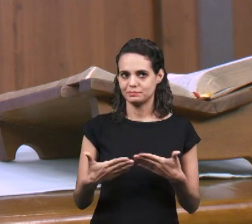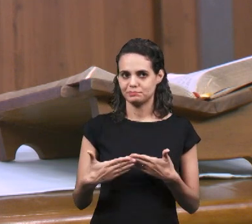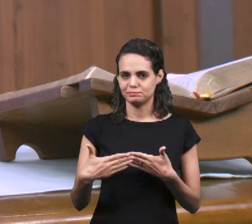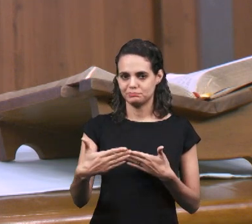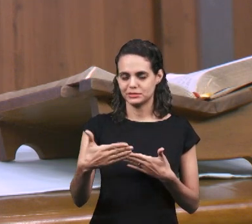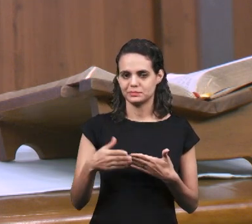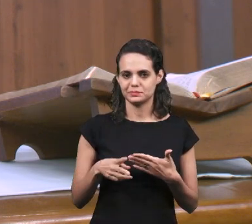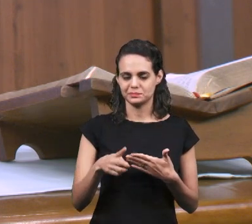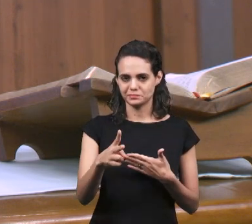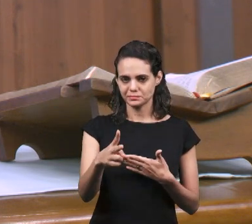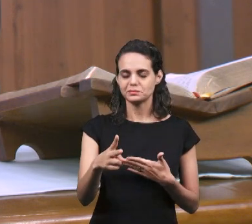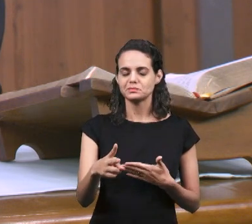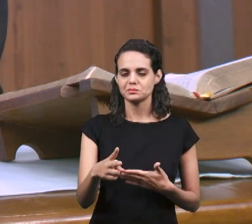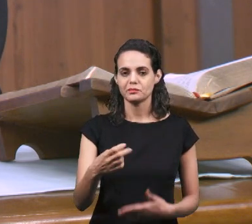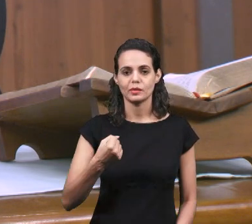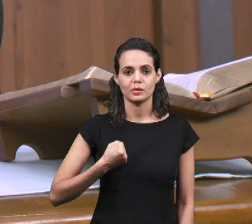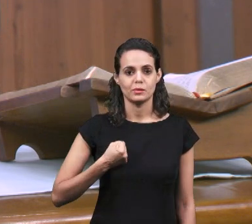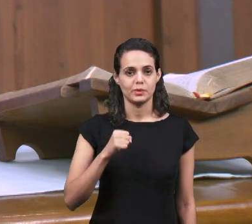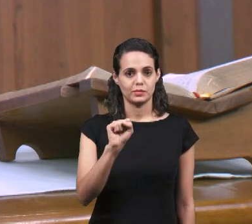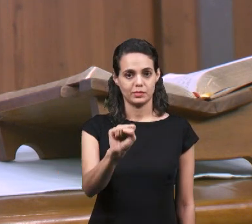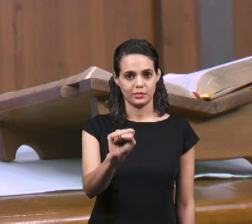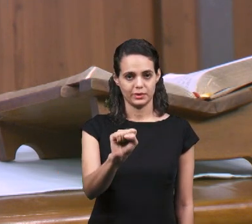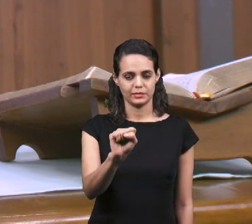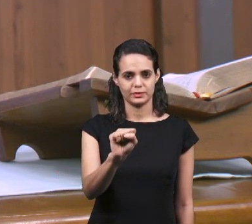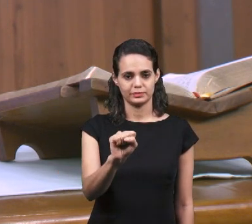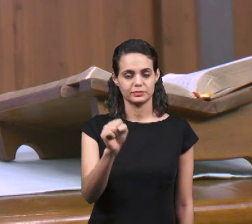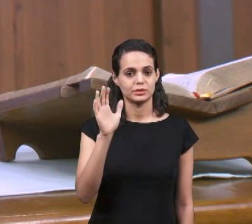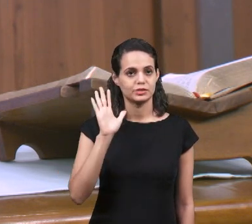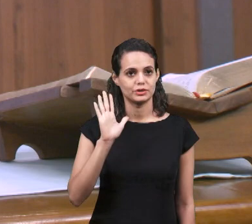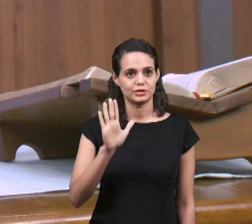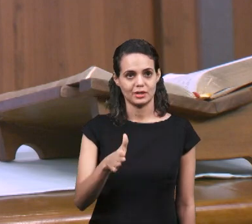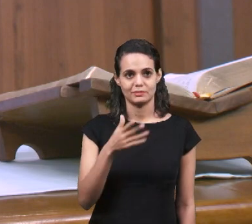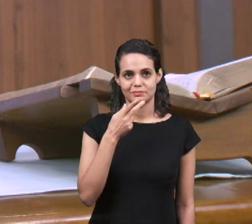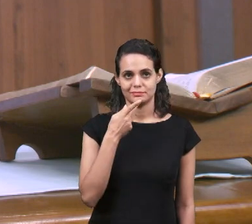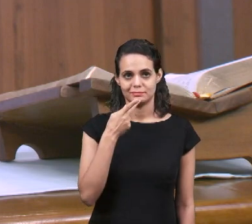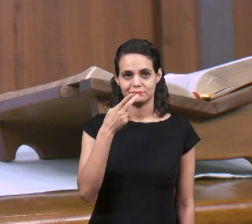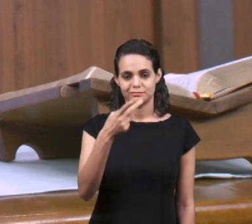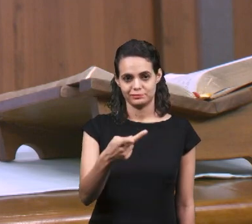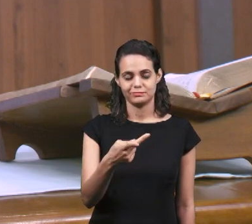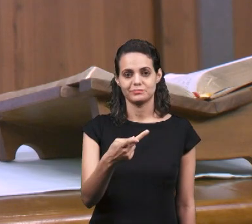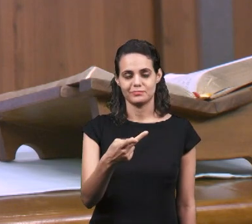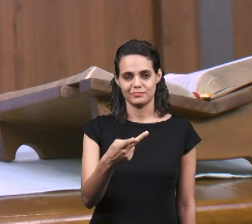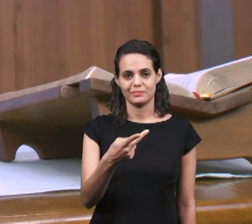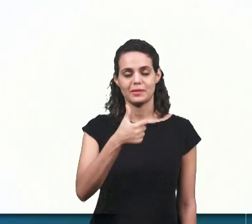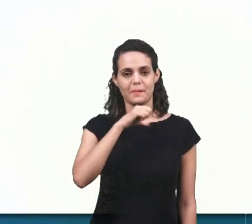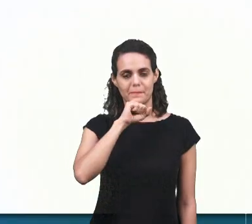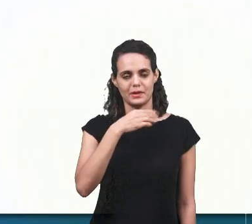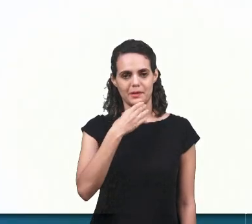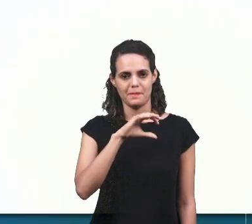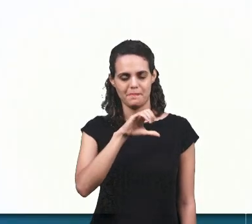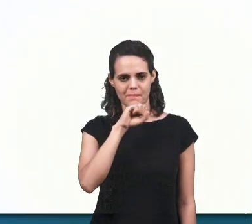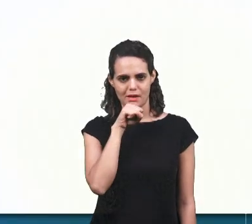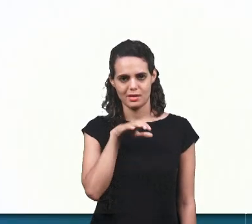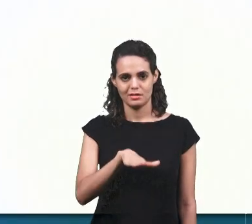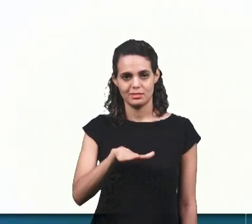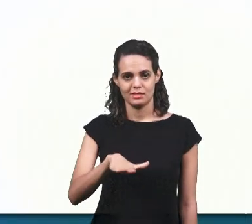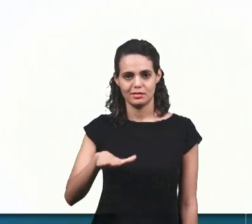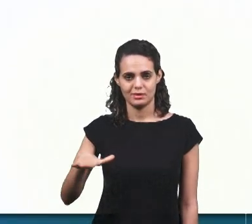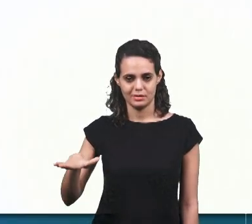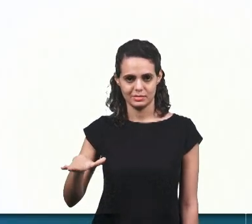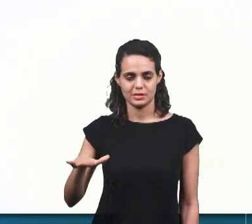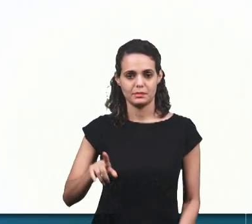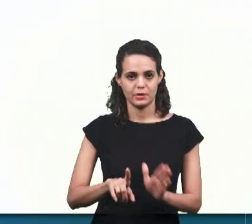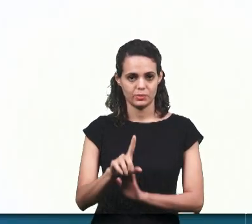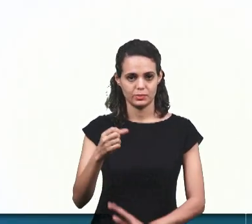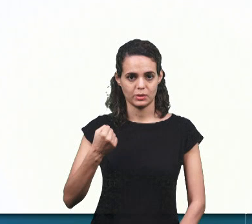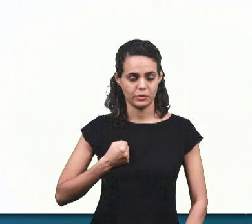loin à la question 8. Cette question a été destinée aux parents et aux enfants. 8 et